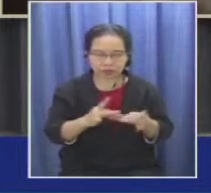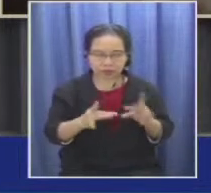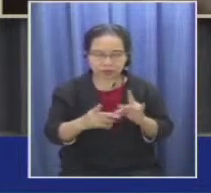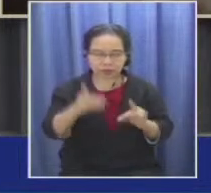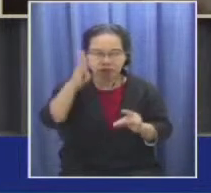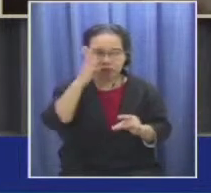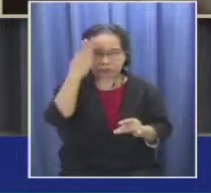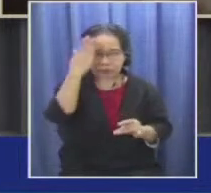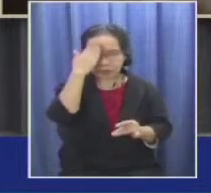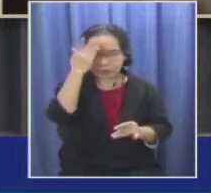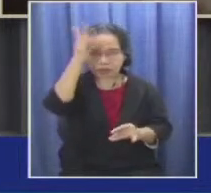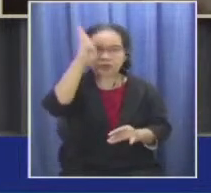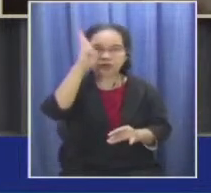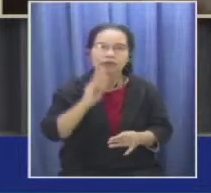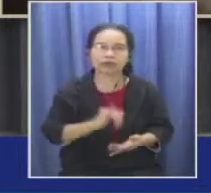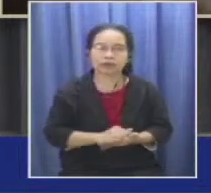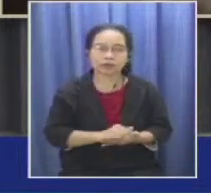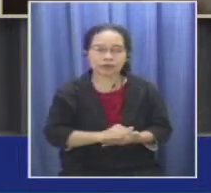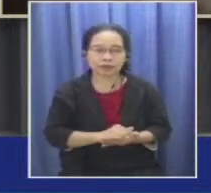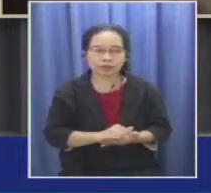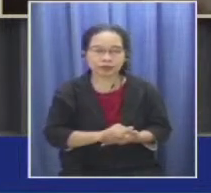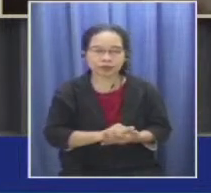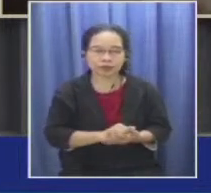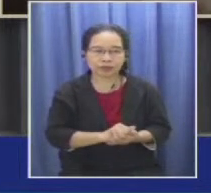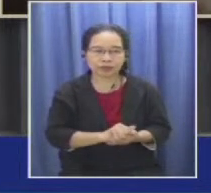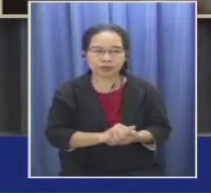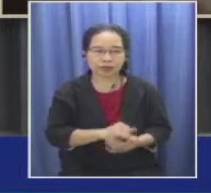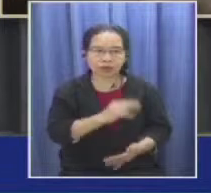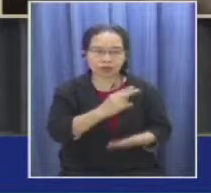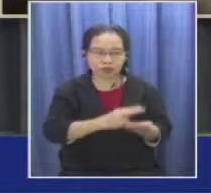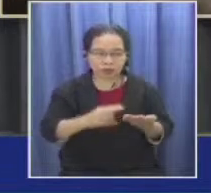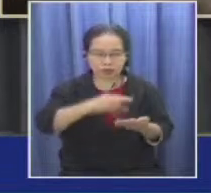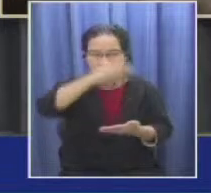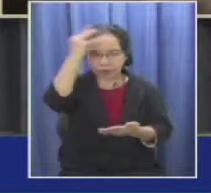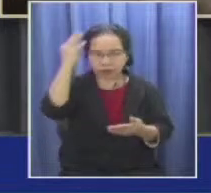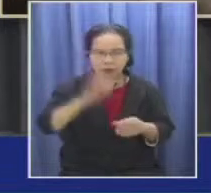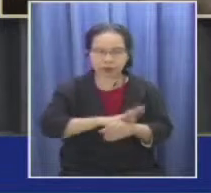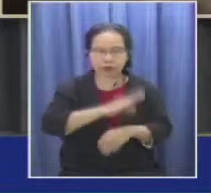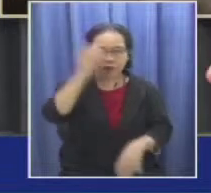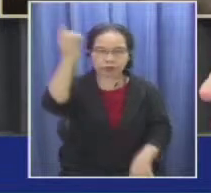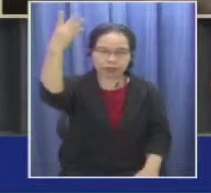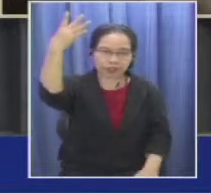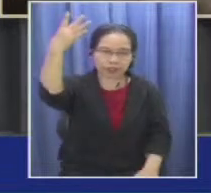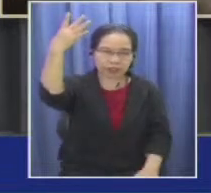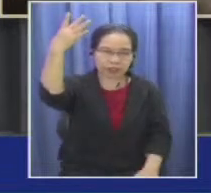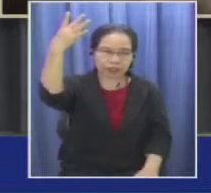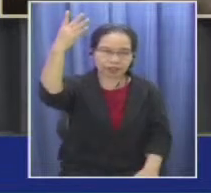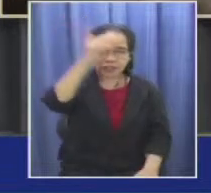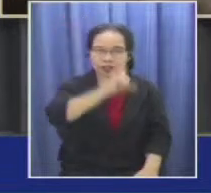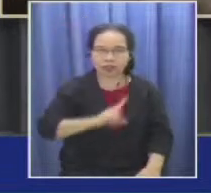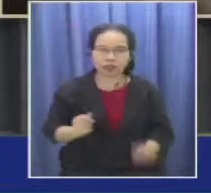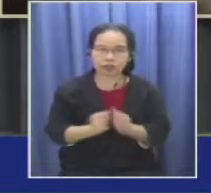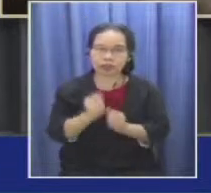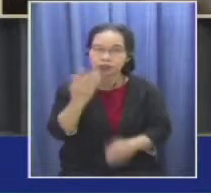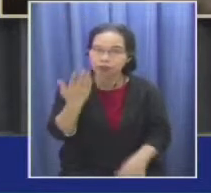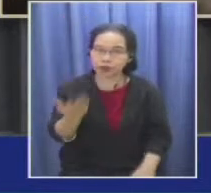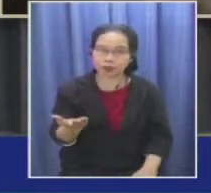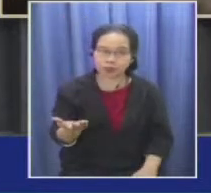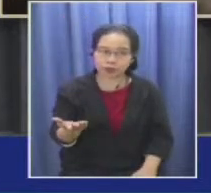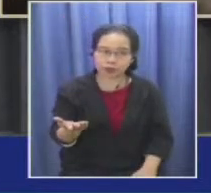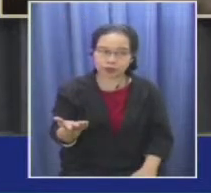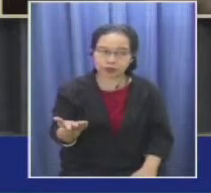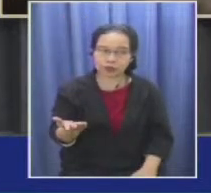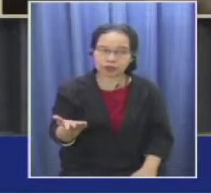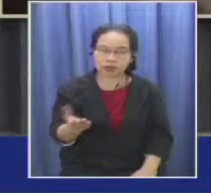monam nkotosrɛ ne mpaebɔ so mode srɛ enyiro Nyankopɔn asumu mpaebɔ so kyerɛ ne sɛ nkotosrɛ nanso